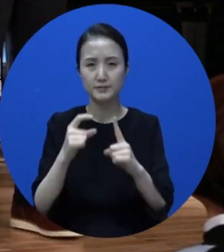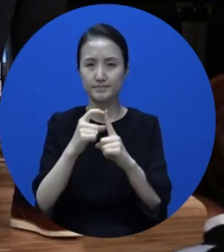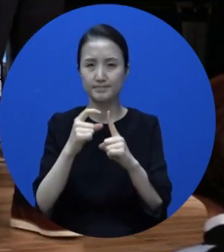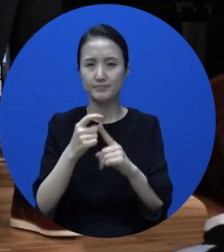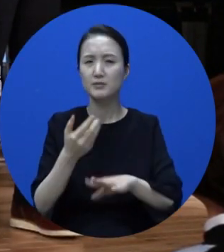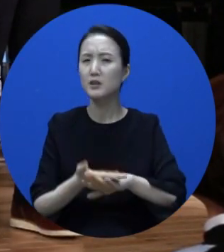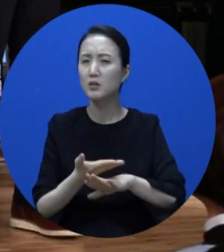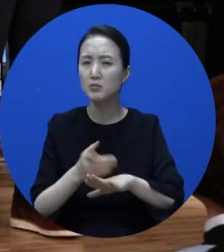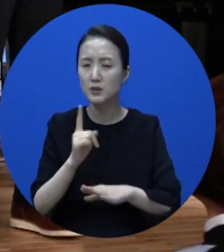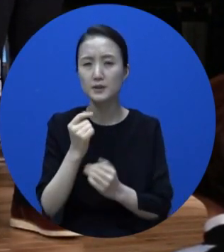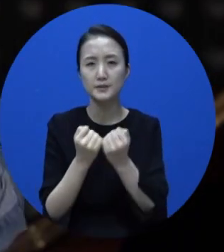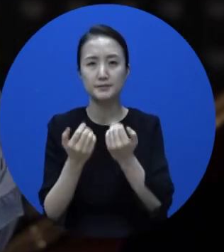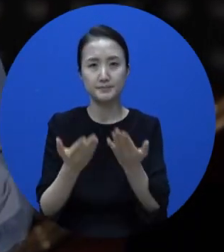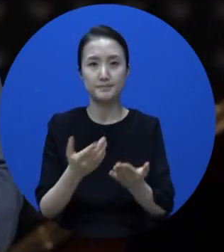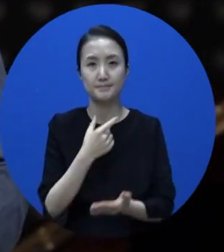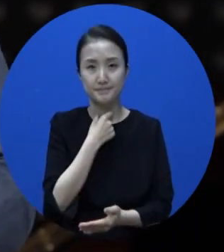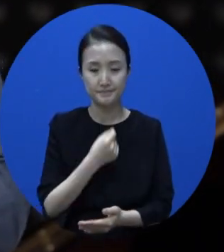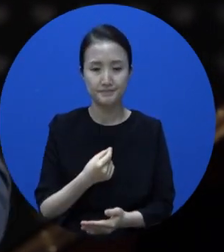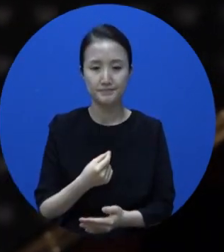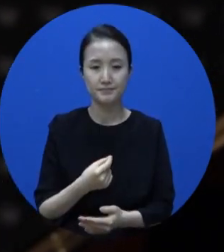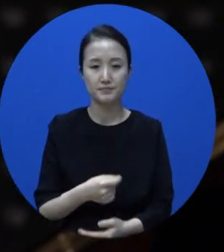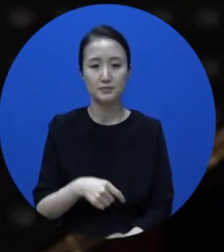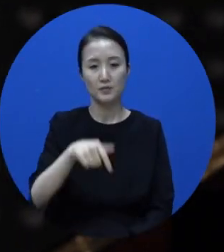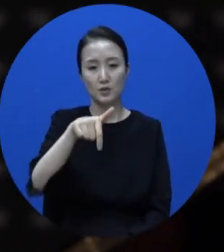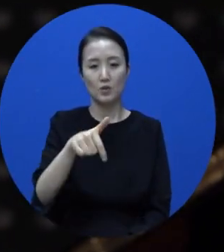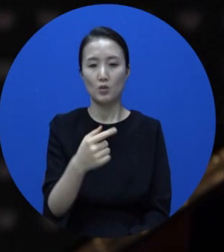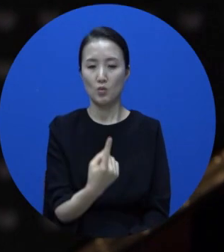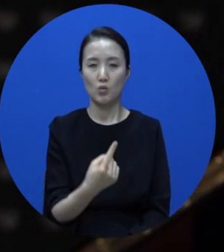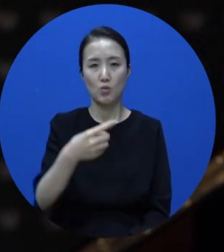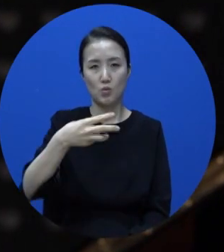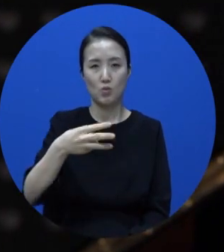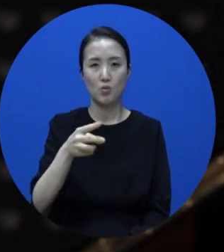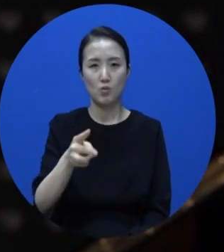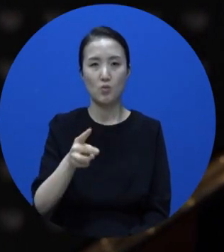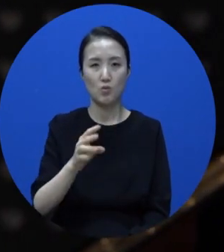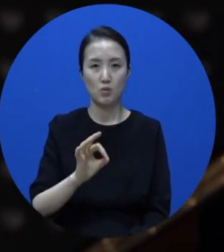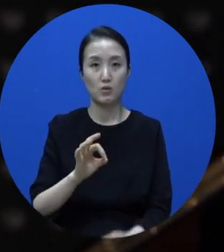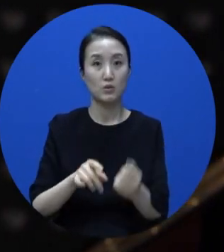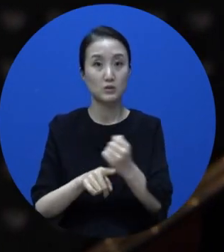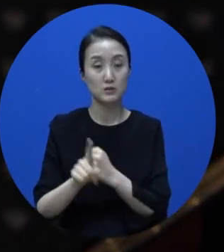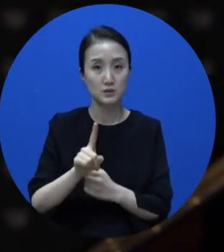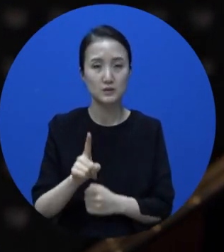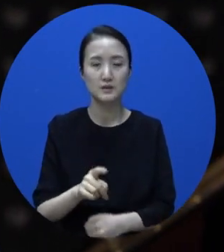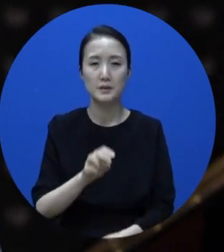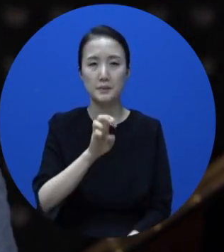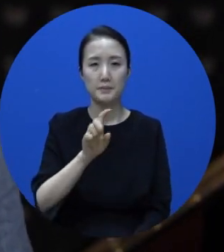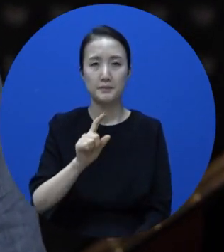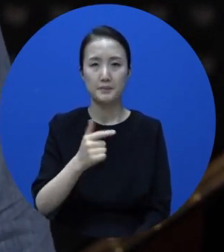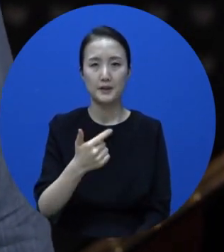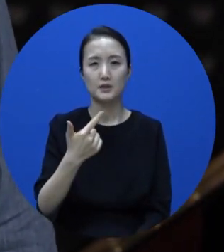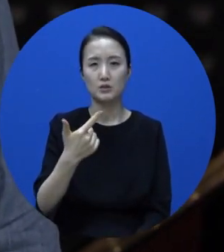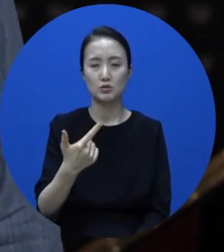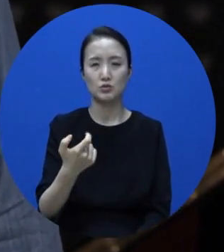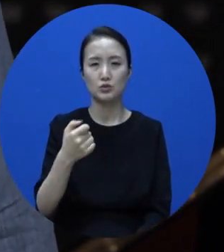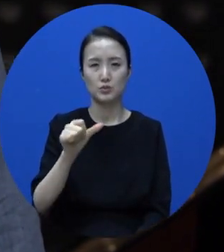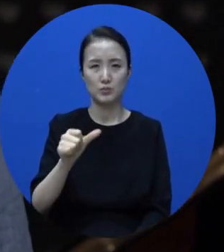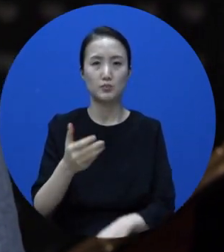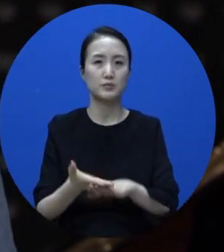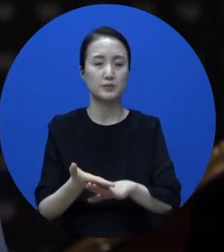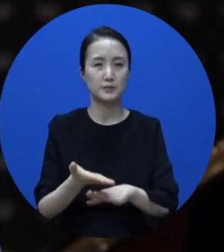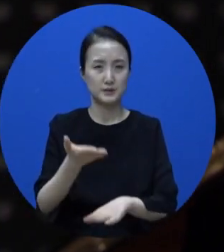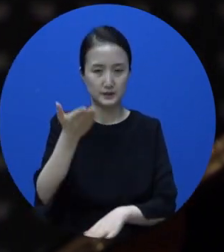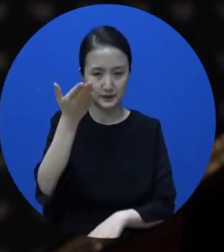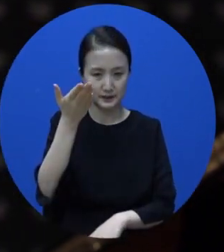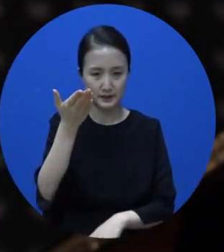들으시면 되요 고령인구의 정의는 만 65세이상 이에요 만 65세 이상은 고령자 이렇게